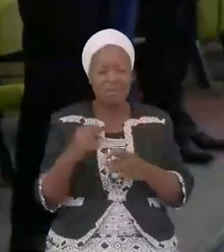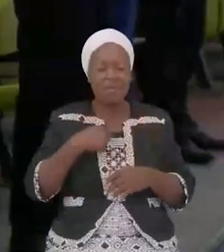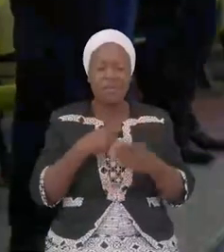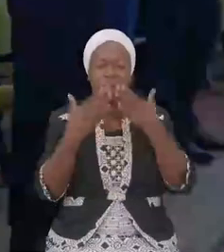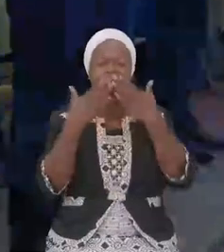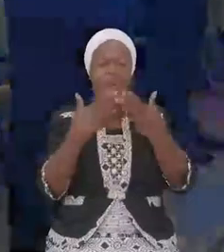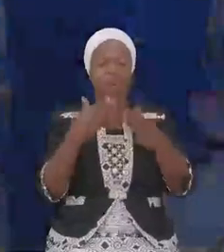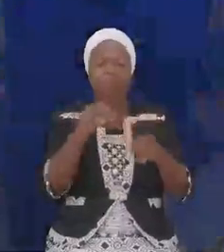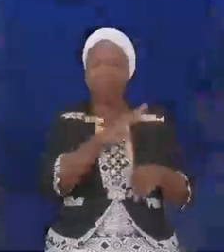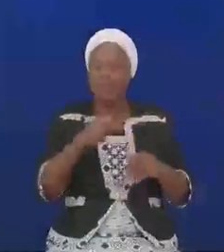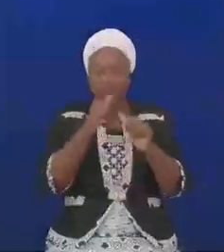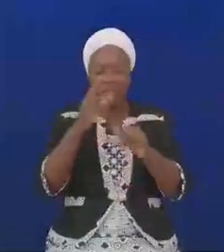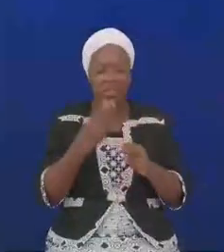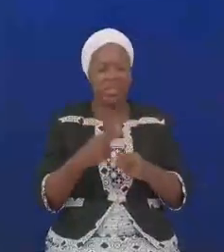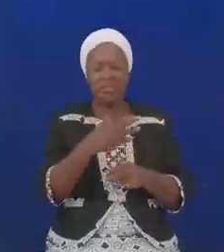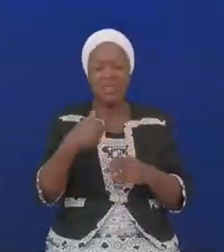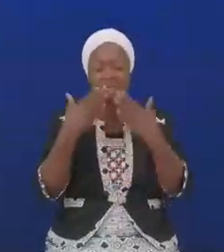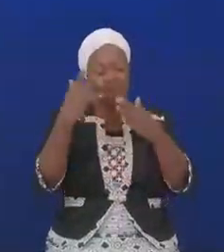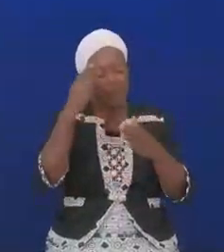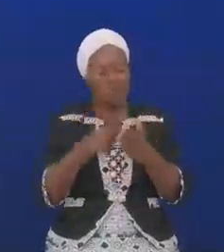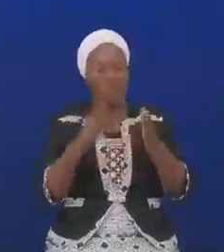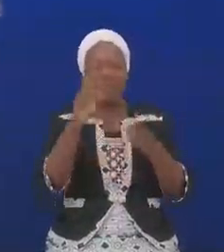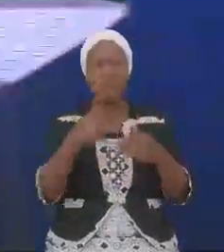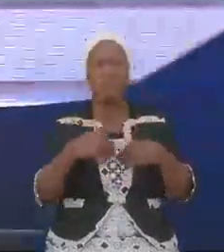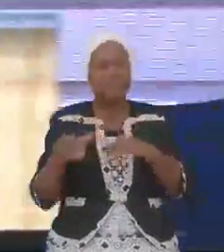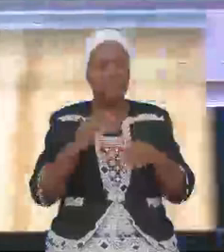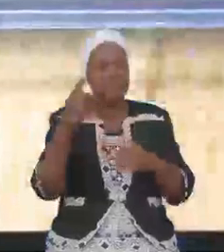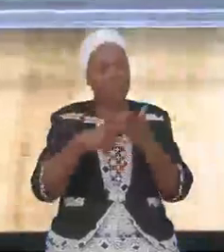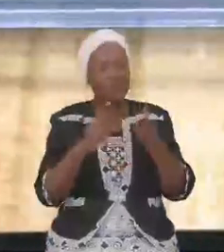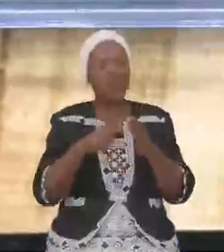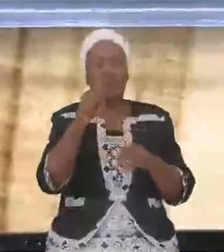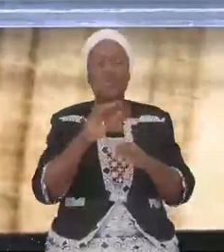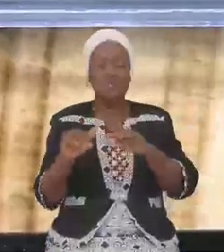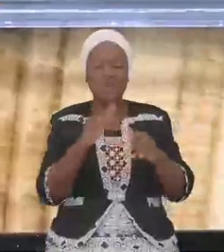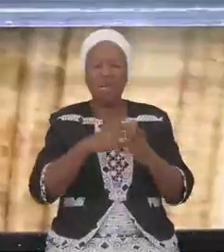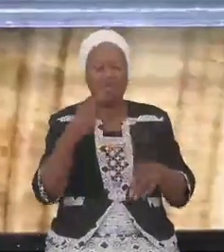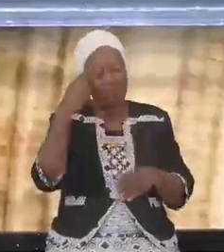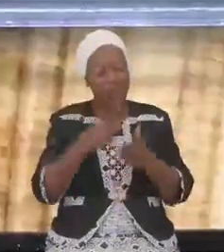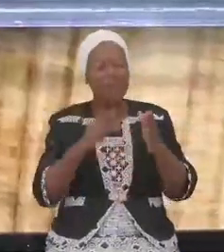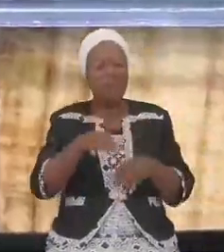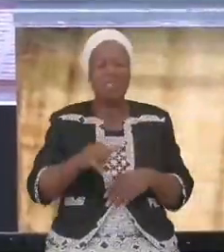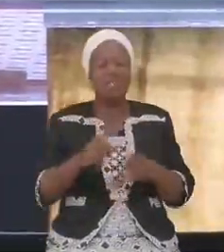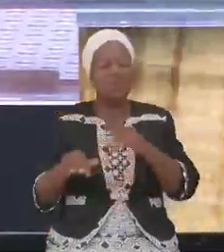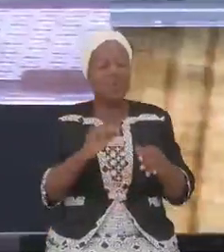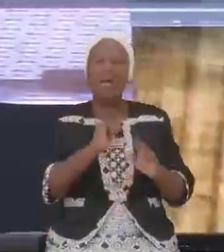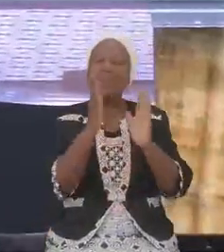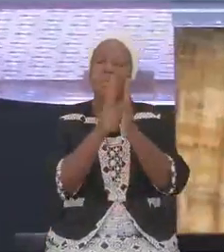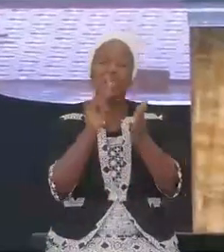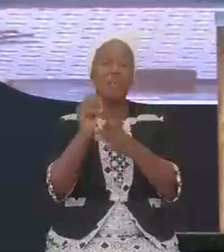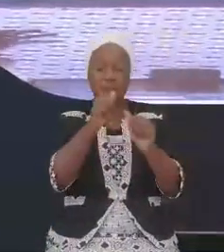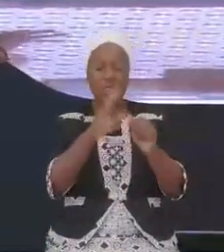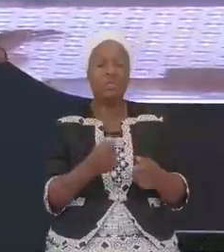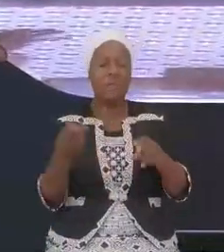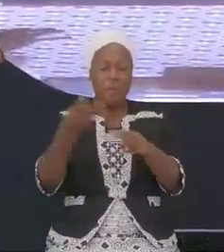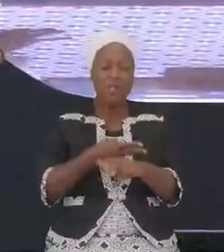te remercions, nous bénissons ton nom pour ce que tu as fait et ce que tu continues de faire, ce que tu feras. Je prie que ta bénédiction